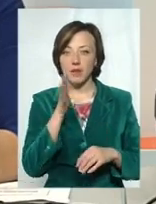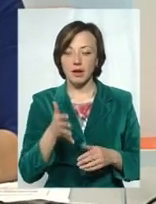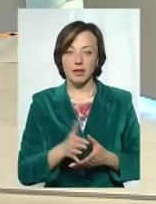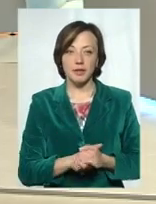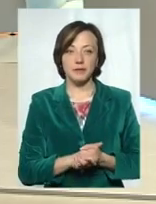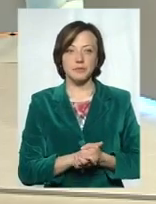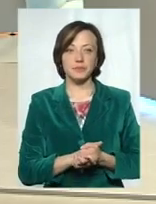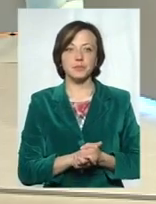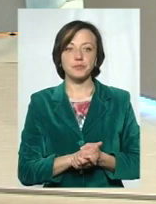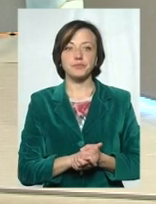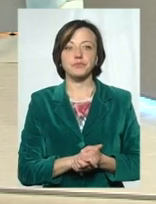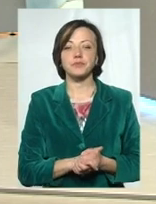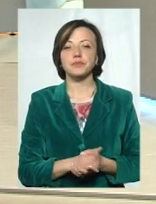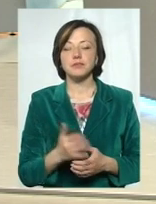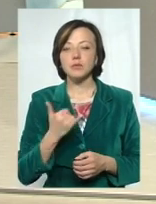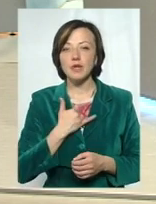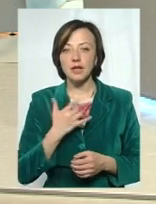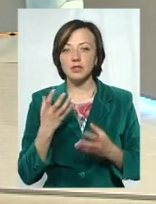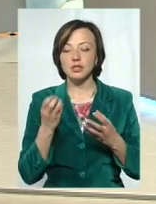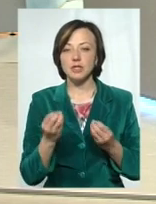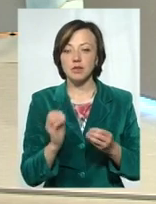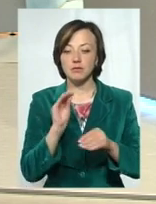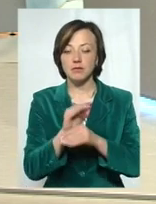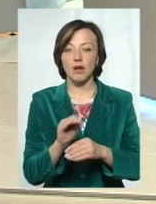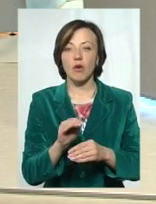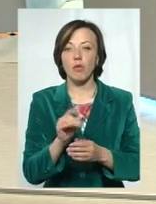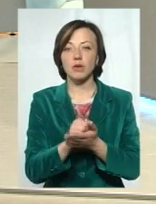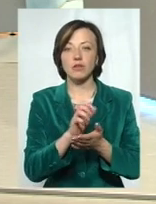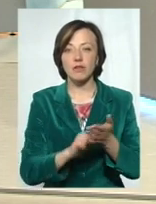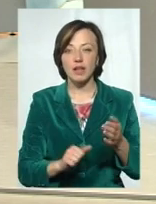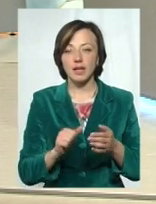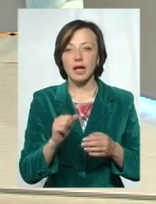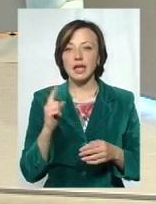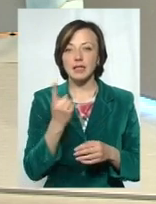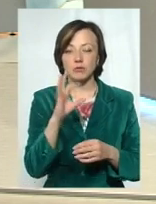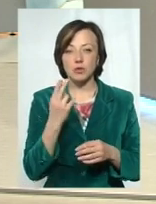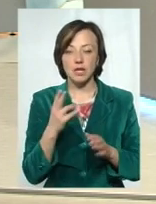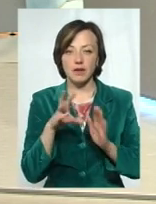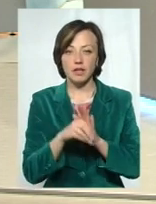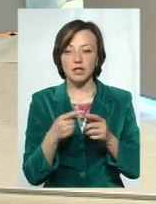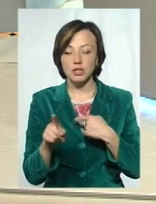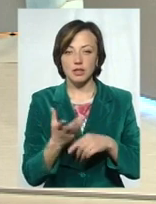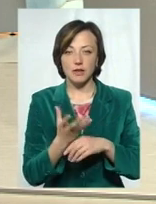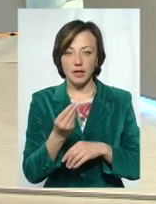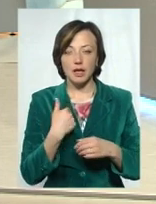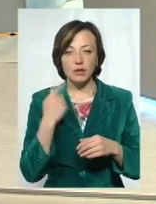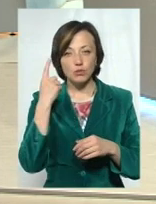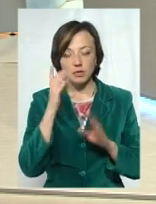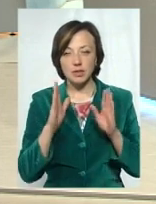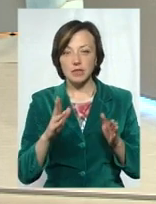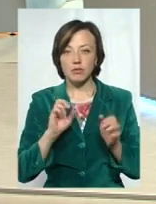мене ще стосовно оподаткування єдиним соціальним внеском інших виплат. Наприклад, я тільки передбачаю, що це